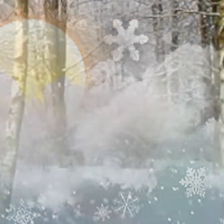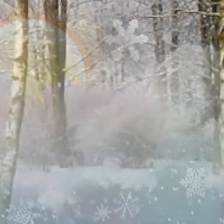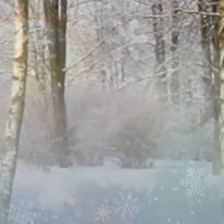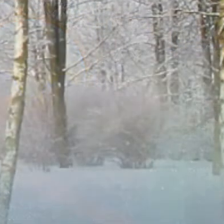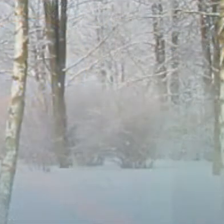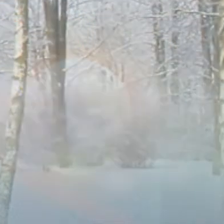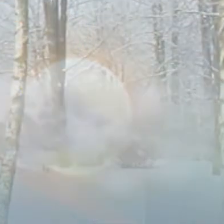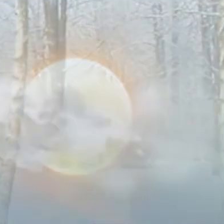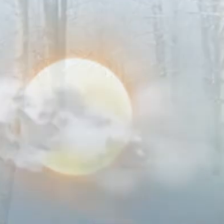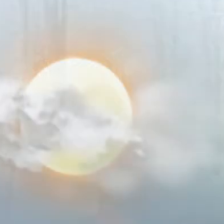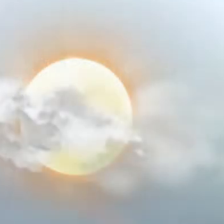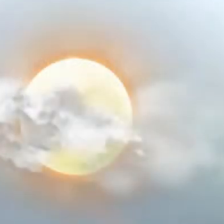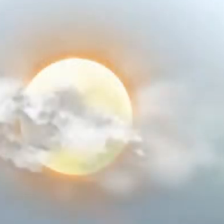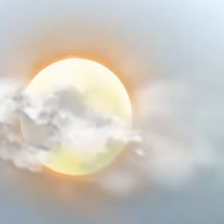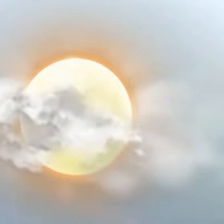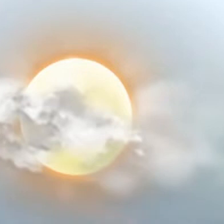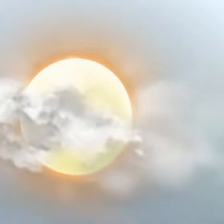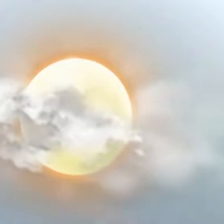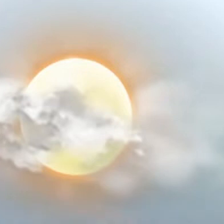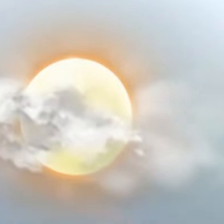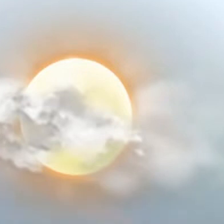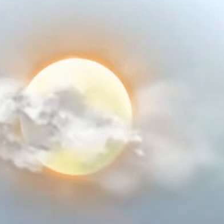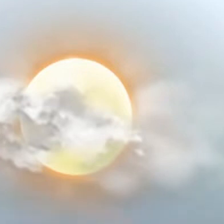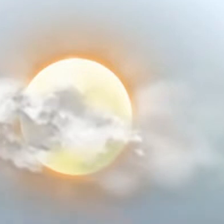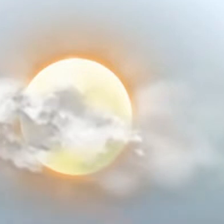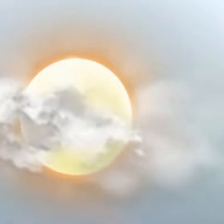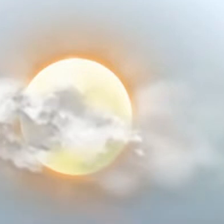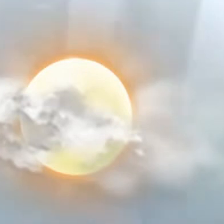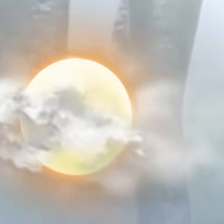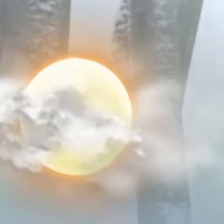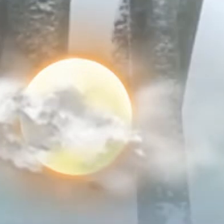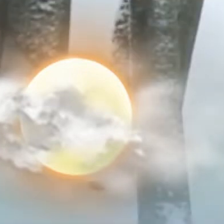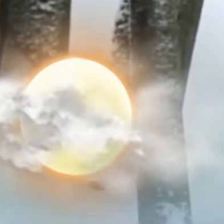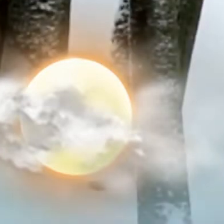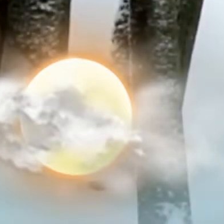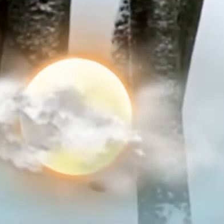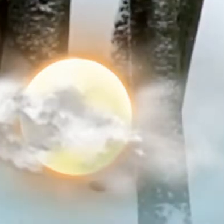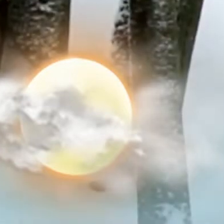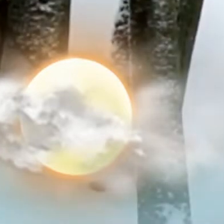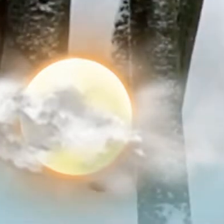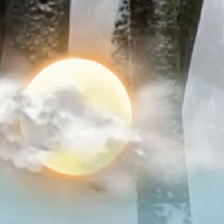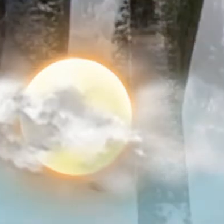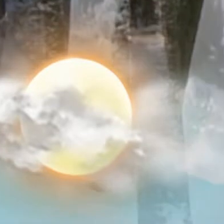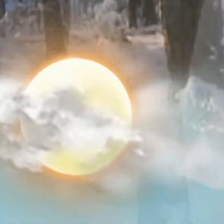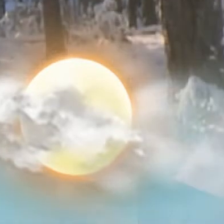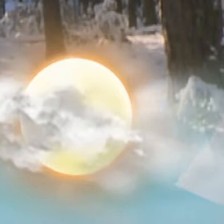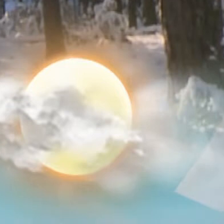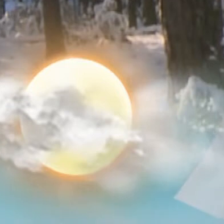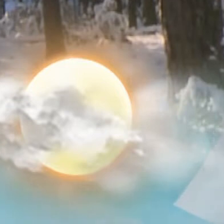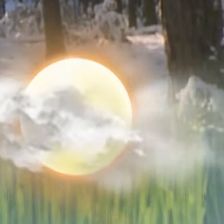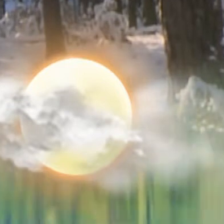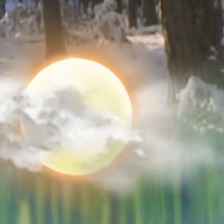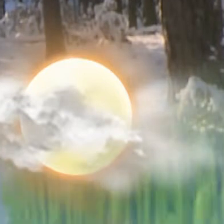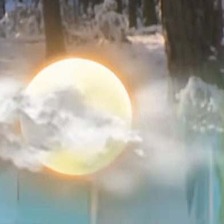секунду. У Воронове каля 4 градусов морозу раницей, до плюс 1 днем и до минус 3